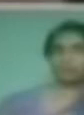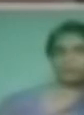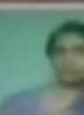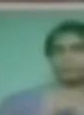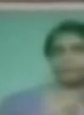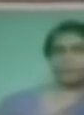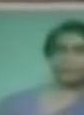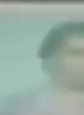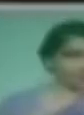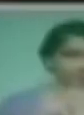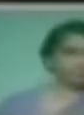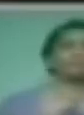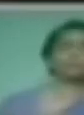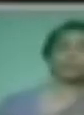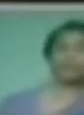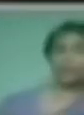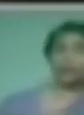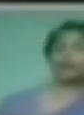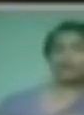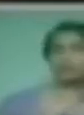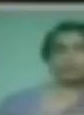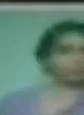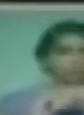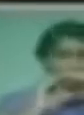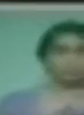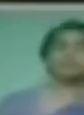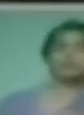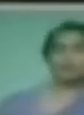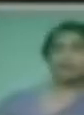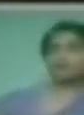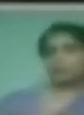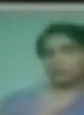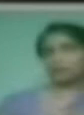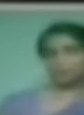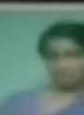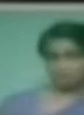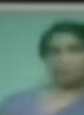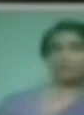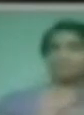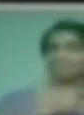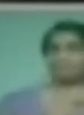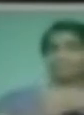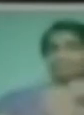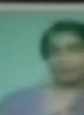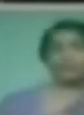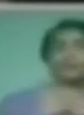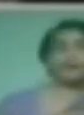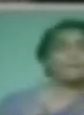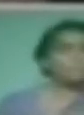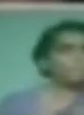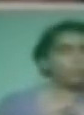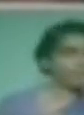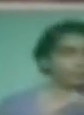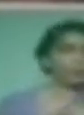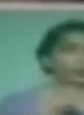1057 பில்லியன் ரூபாவும், இலங்கை மின்சார சபை 261 பில்லியன் ரூபாவும், இலங்கை விமான நிறுவனம் 799 பில்லியன் ரூபாவும் நட்டமடைந்துள்ளன.